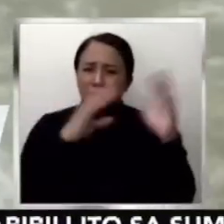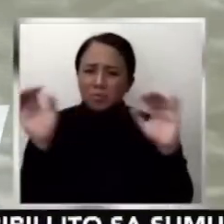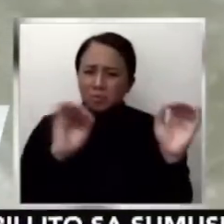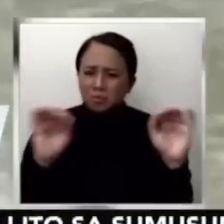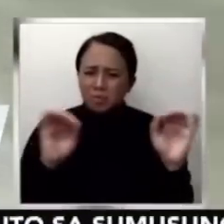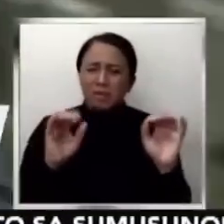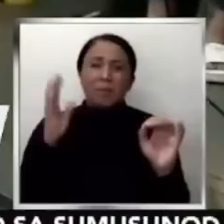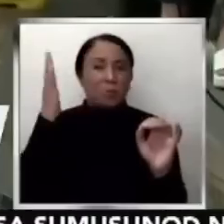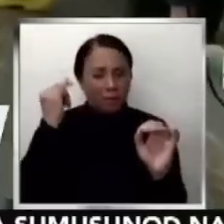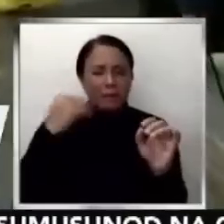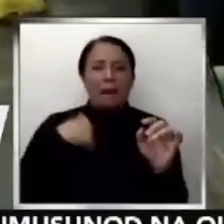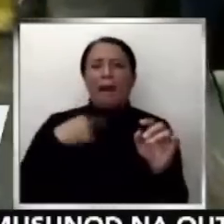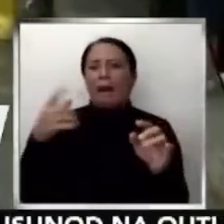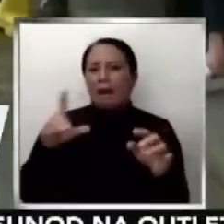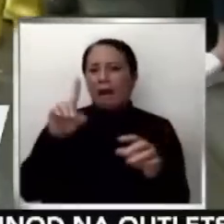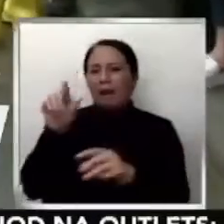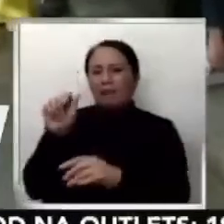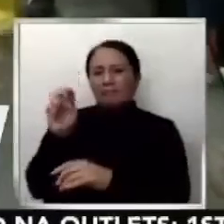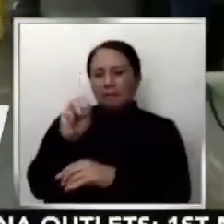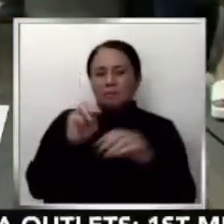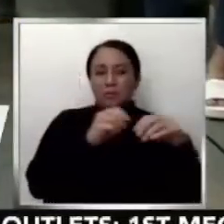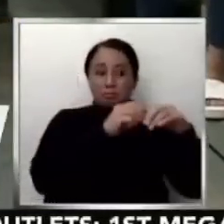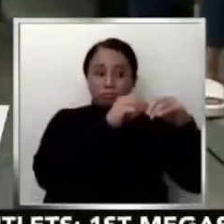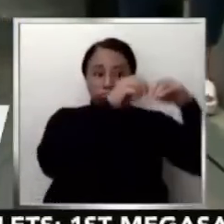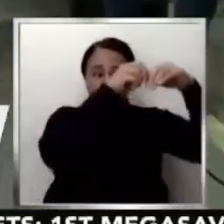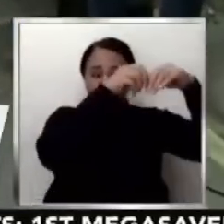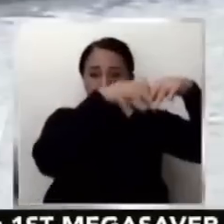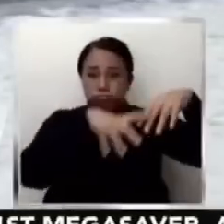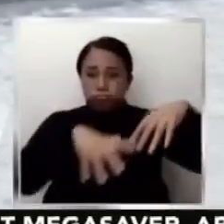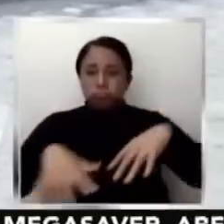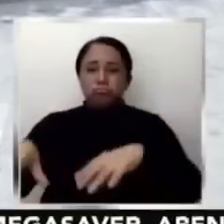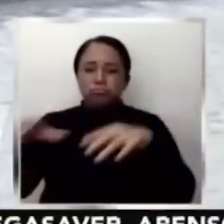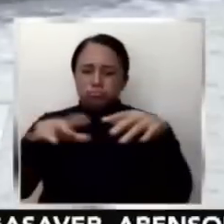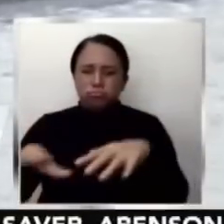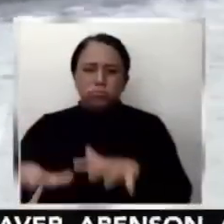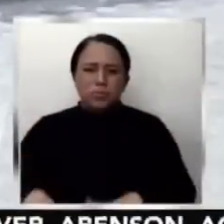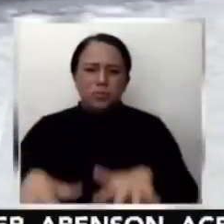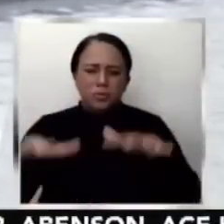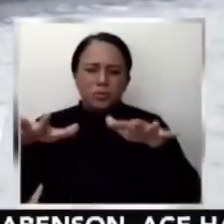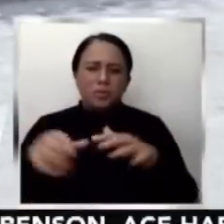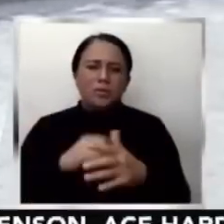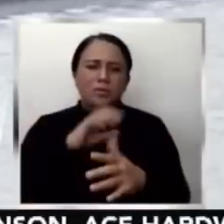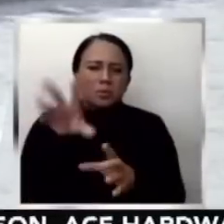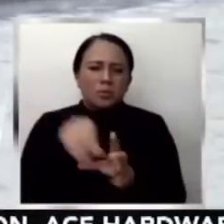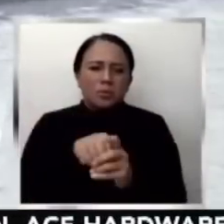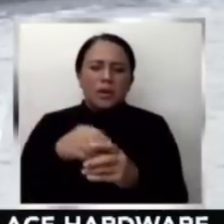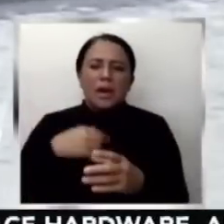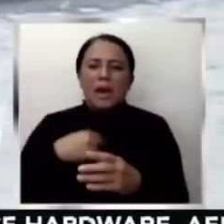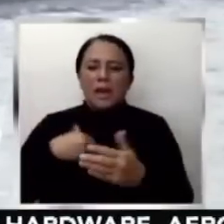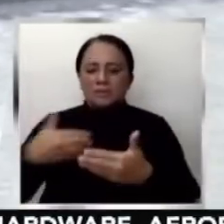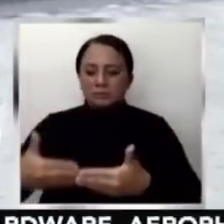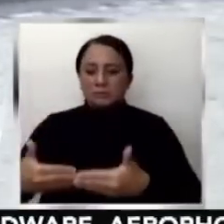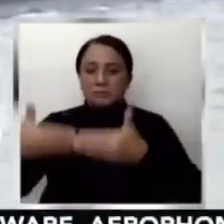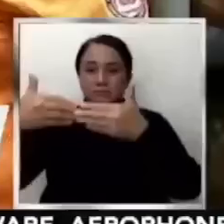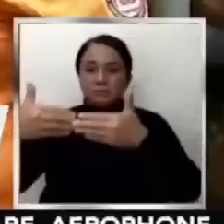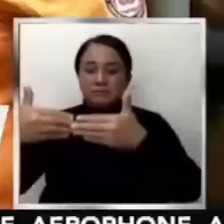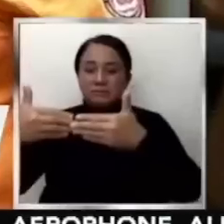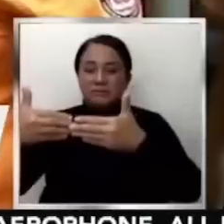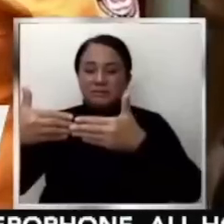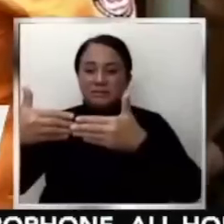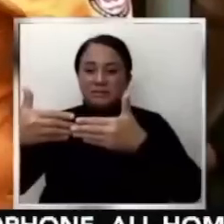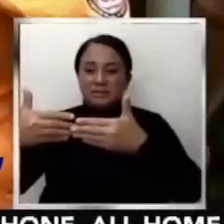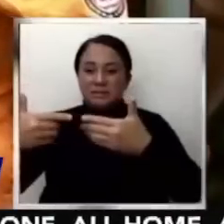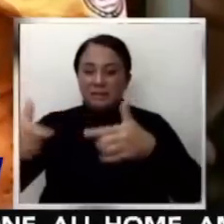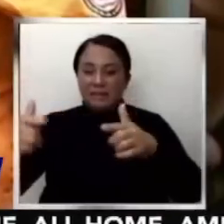Dam. Partikular na binanggit ng gobernador ng Bulacan ang sirang gate daw ng Bustos Dam. Sira na yung gate number 5,